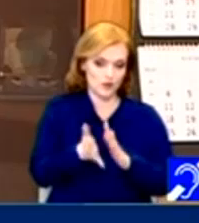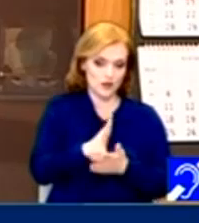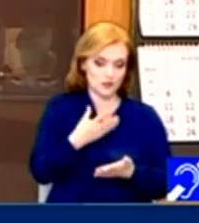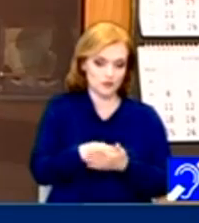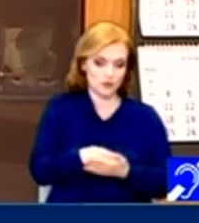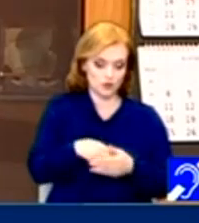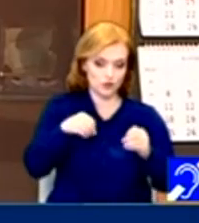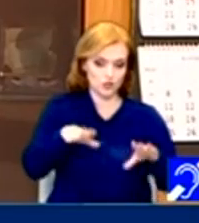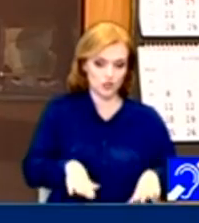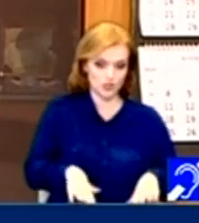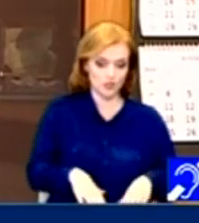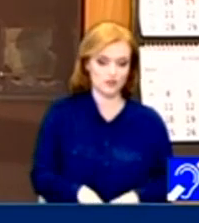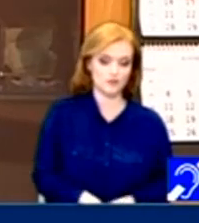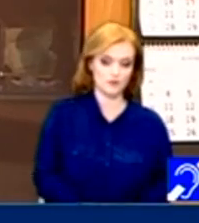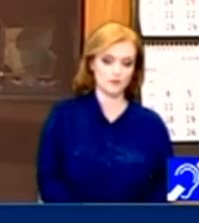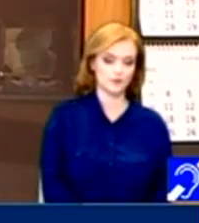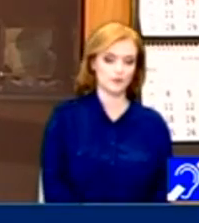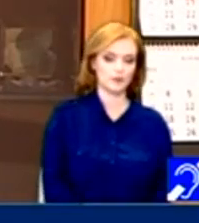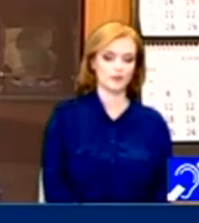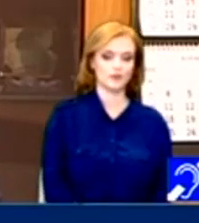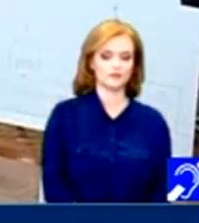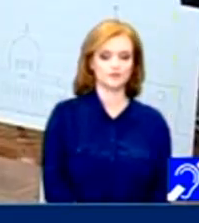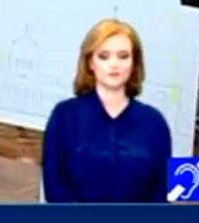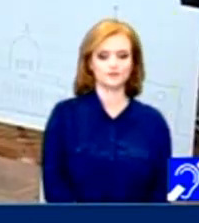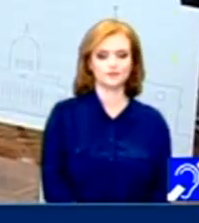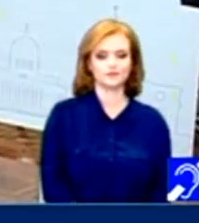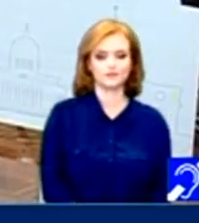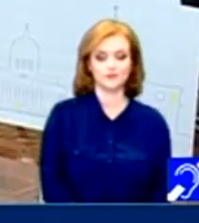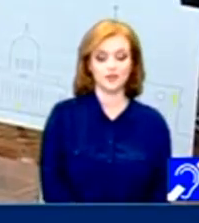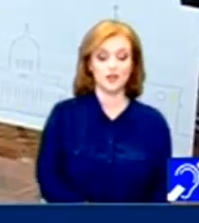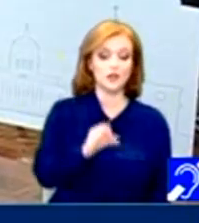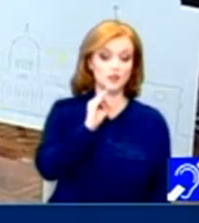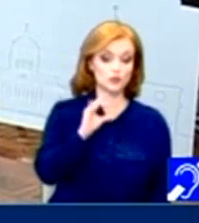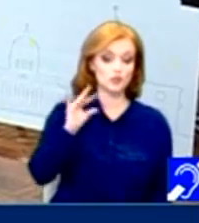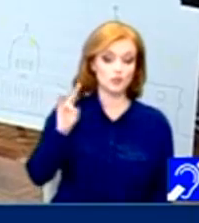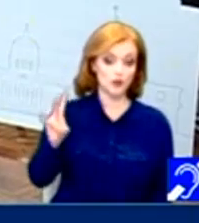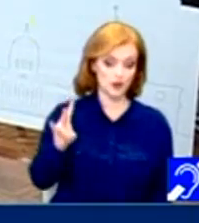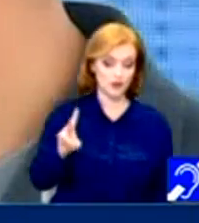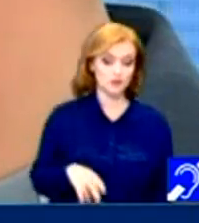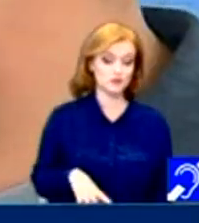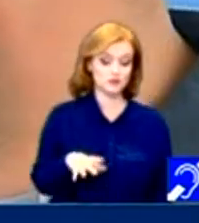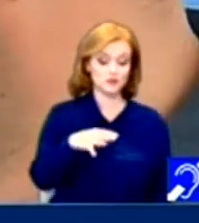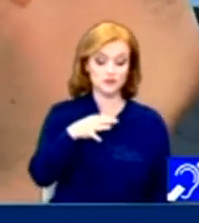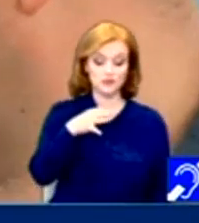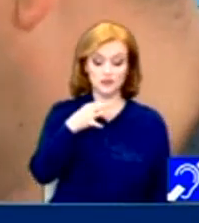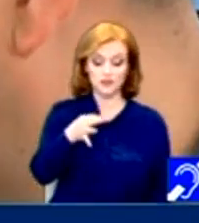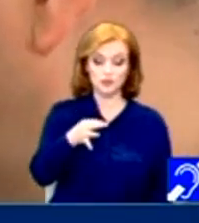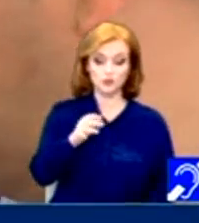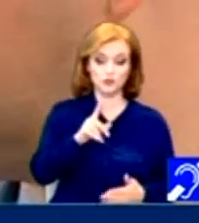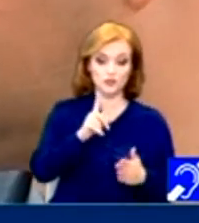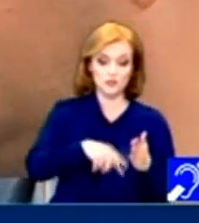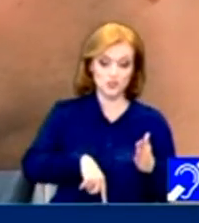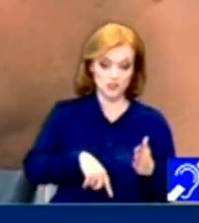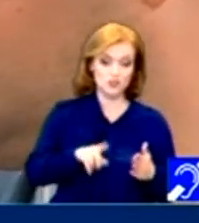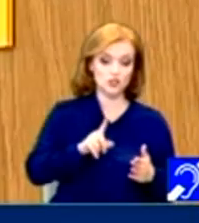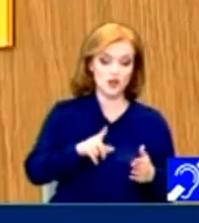tot acest candidat a făcut un denunț penal. Contracandidatul lui Andrei Năstase și-a exprimat speranța că decizia